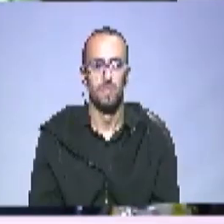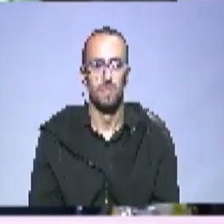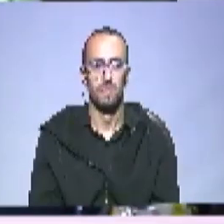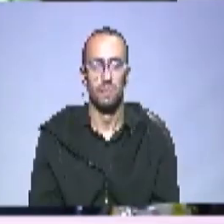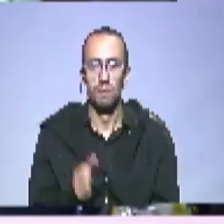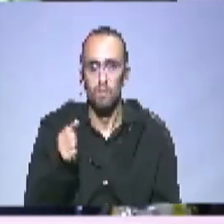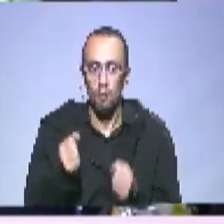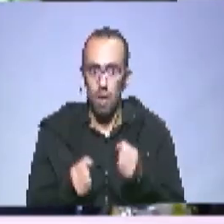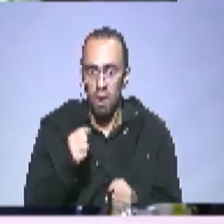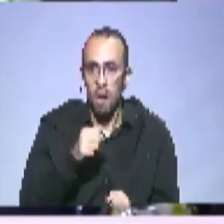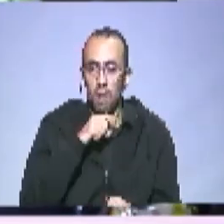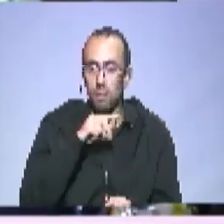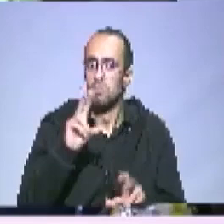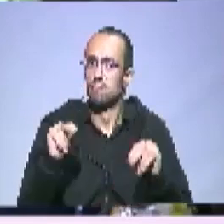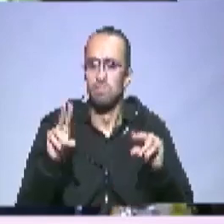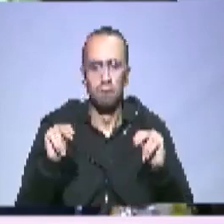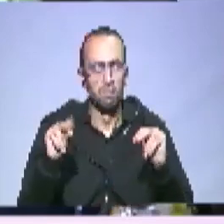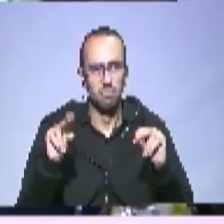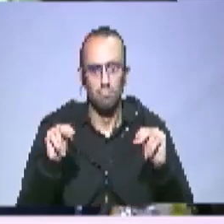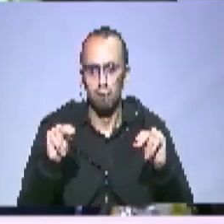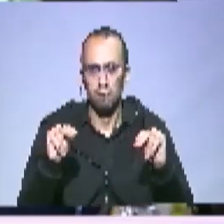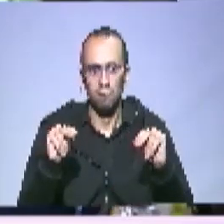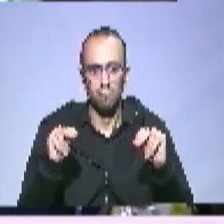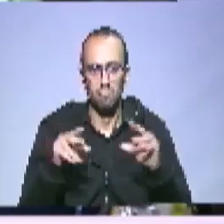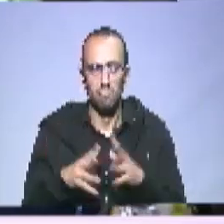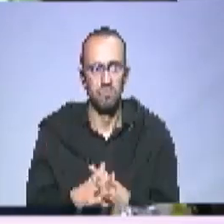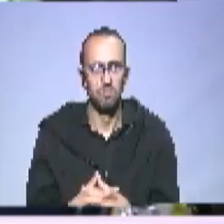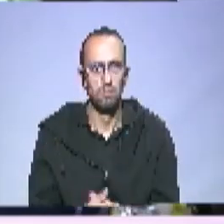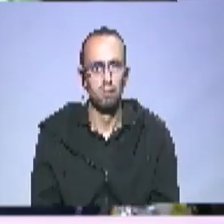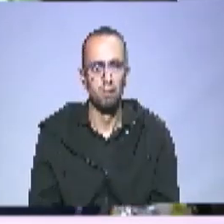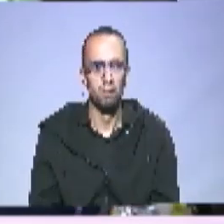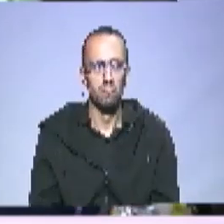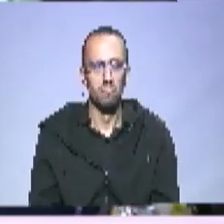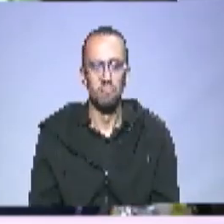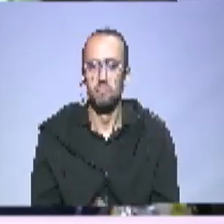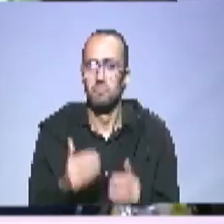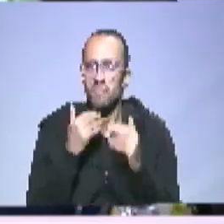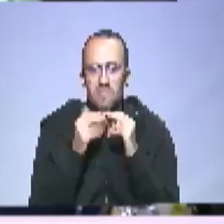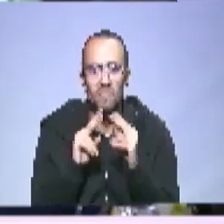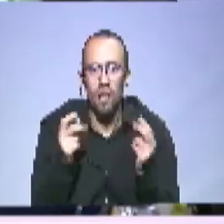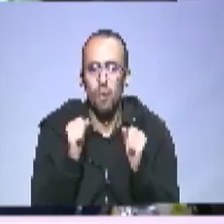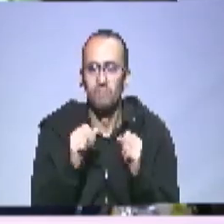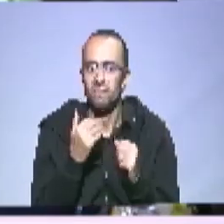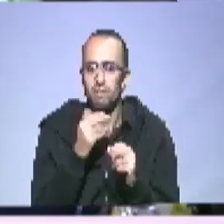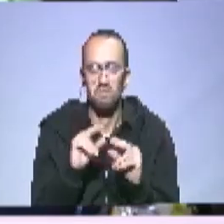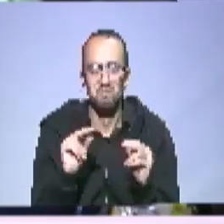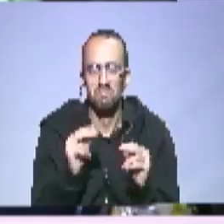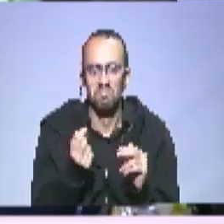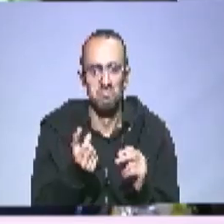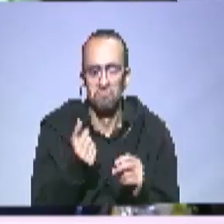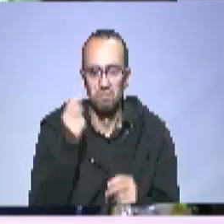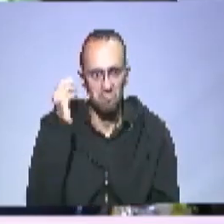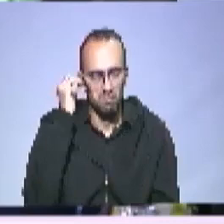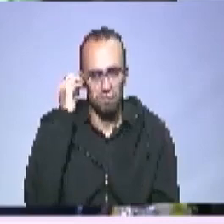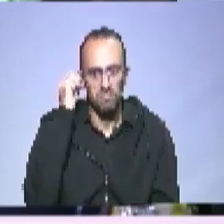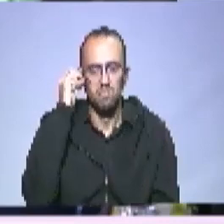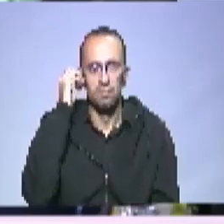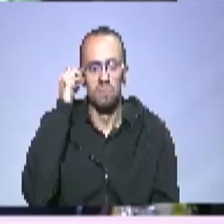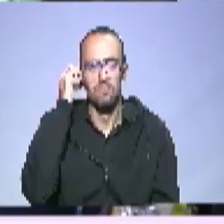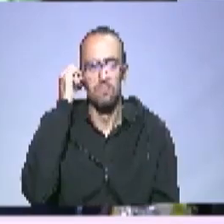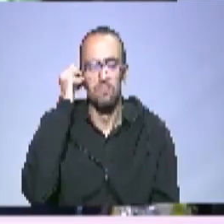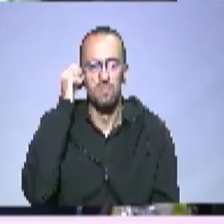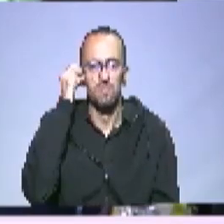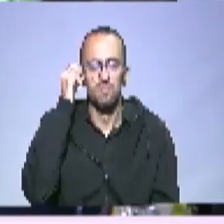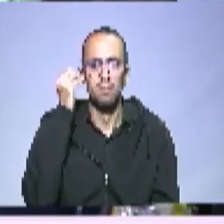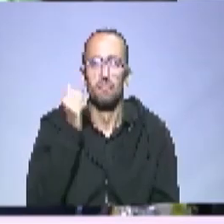الملوخيه الخضراء بنفس الطريقه على فكره، بنفس الطريقه، مفيش فرق كتير يعني. هنعمل برضو بصل، وهنعمل